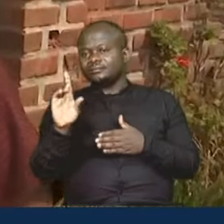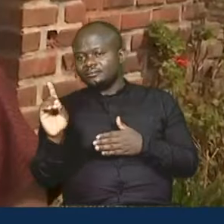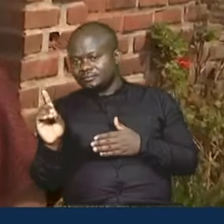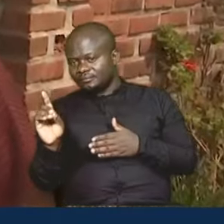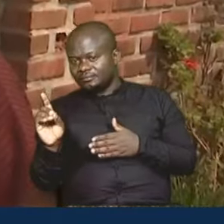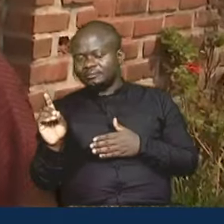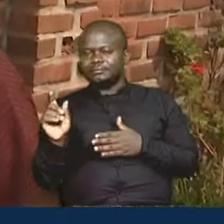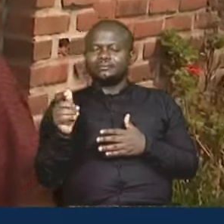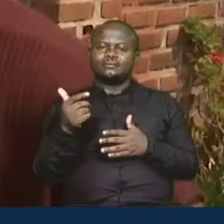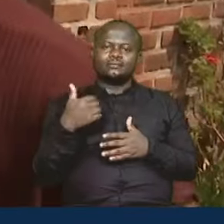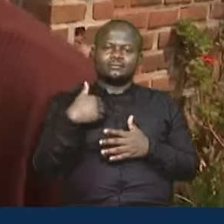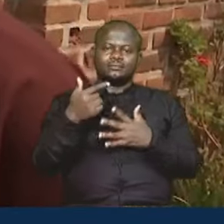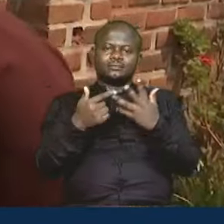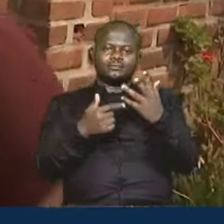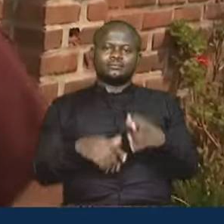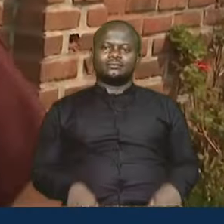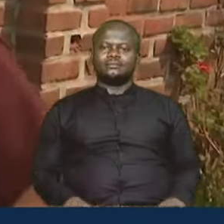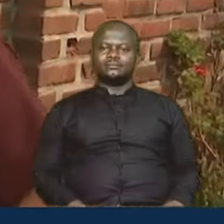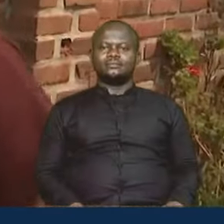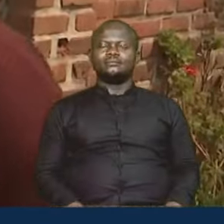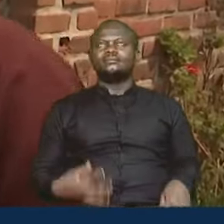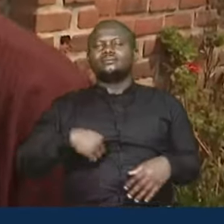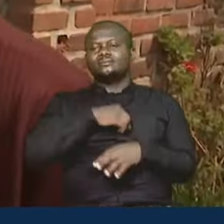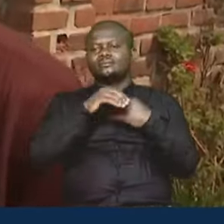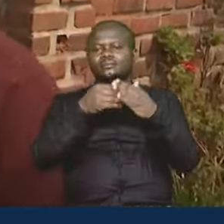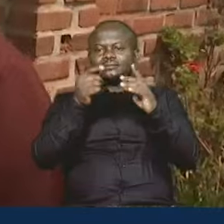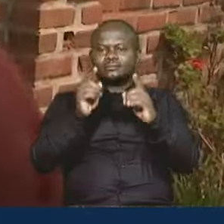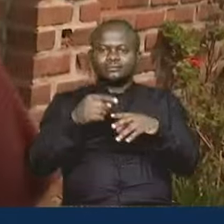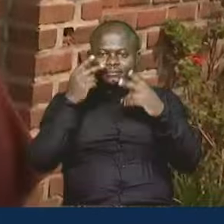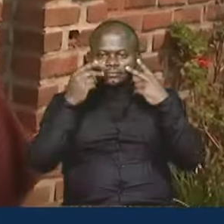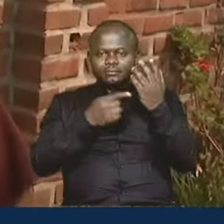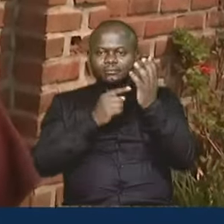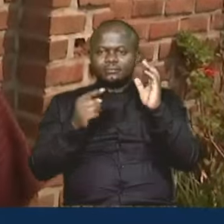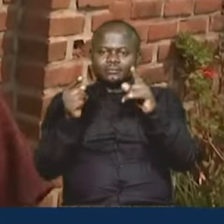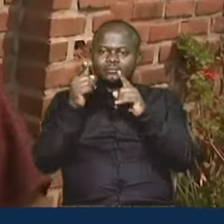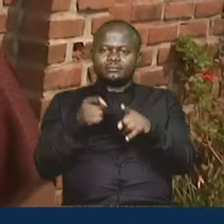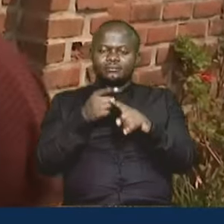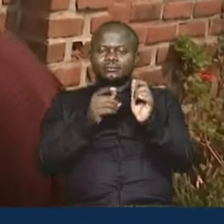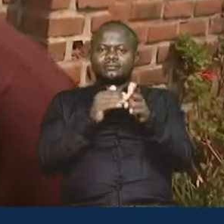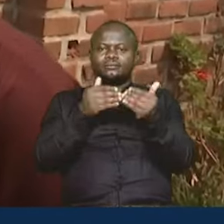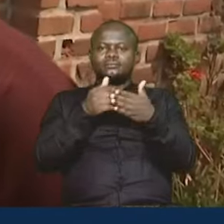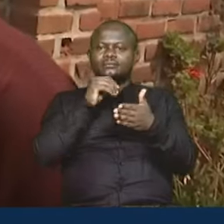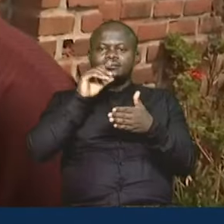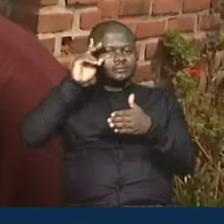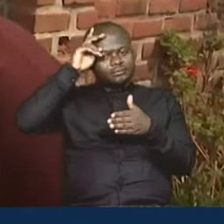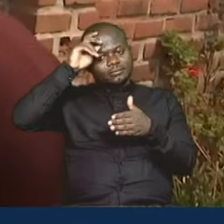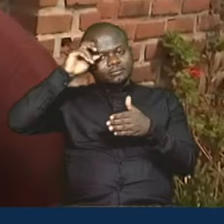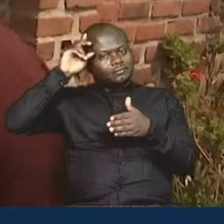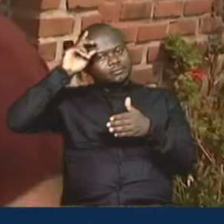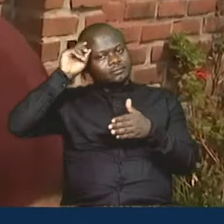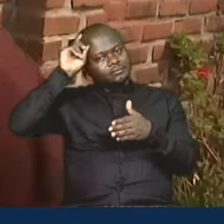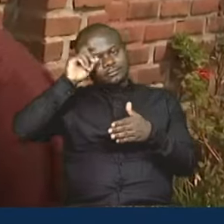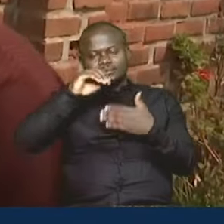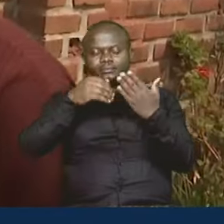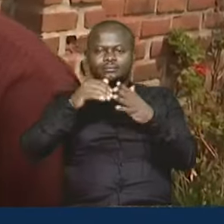abacada ibi bintu rabitwagize gutya. Ikoranabuhanga turyisangamo ariko tutarigeze dutegurwa